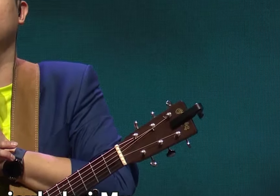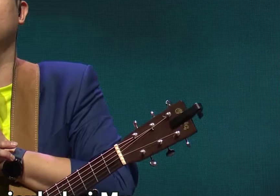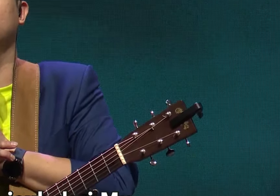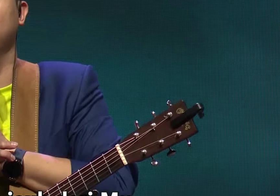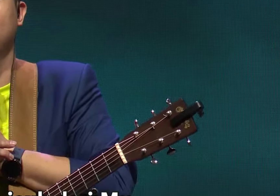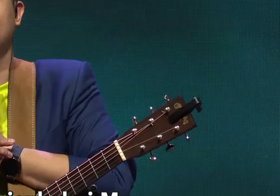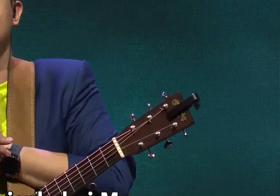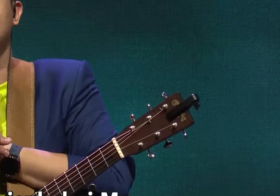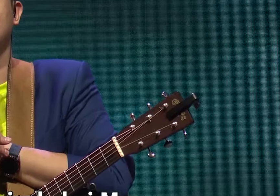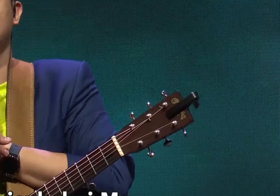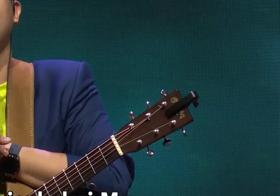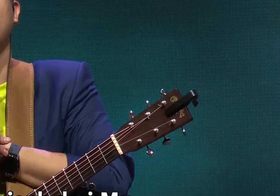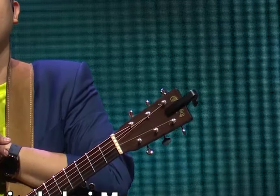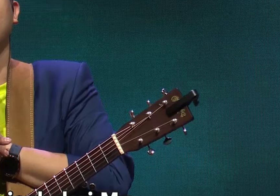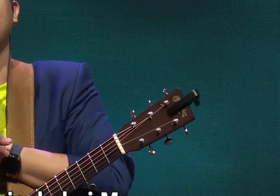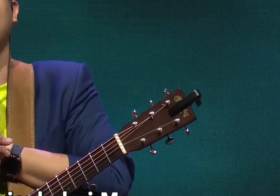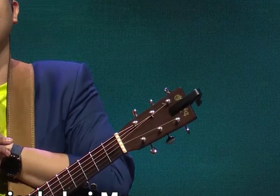jauh